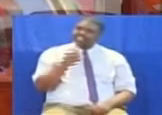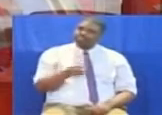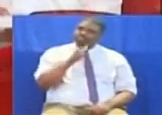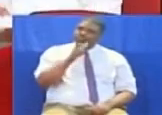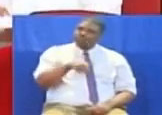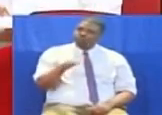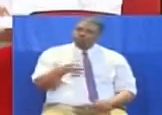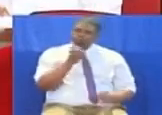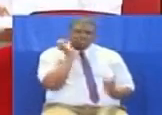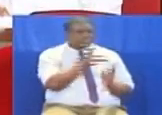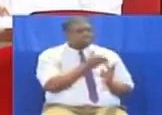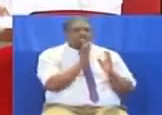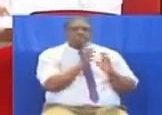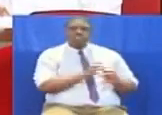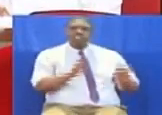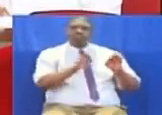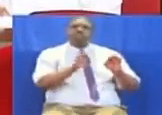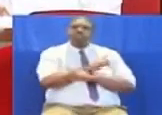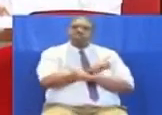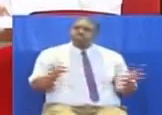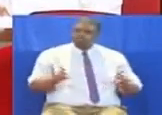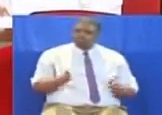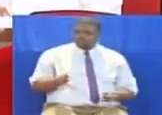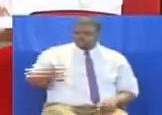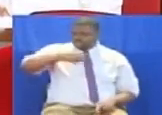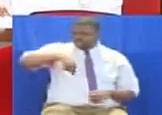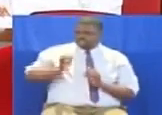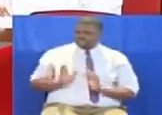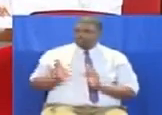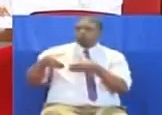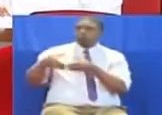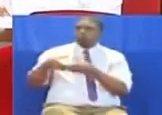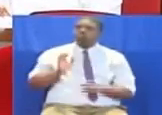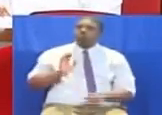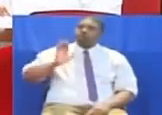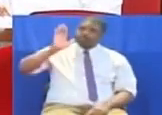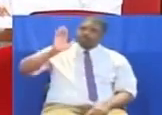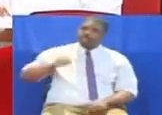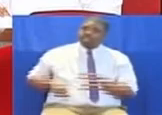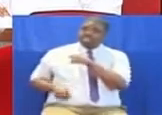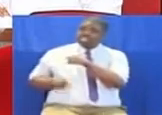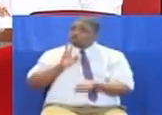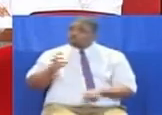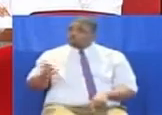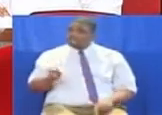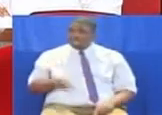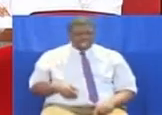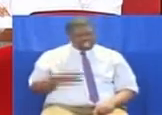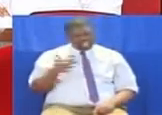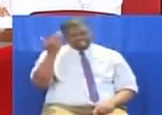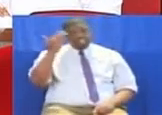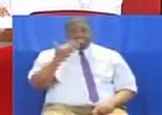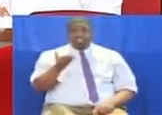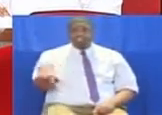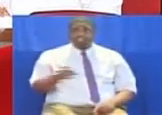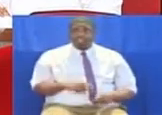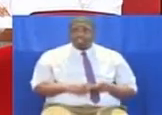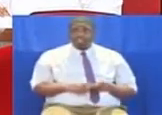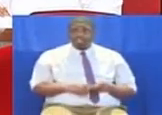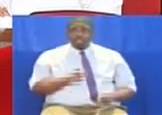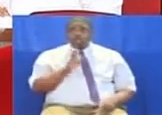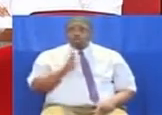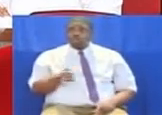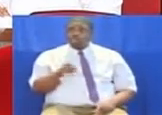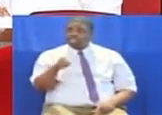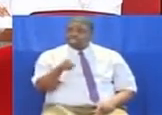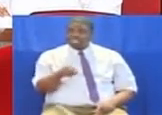nia njema. Na kiukweli sisi kwenye makundi yetu tuliambiana kule, jamani, hii hoja haina mashiko. Mheshimiwa mwenyekiti, hoja haina mashiko,